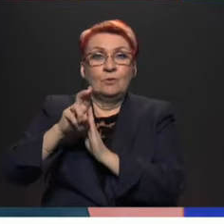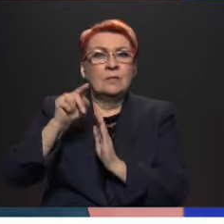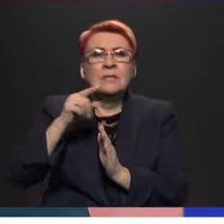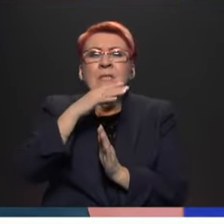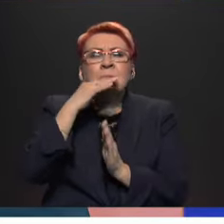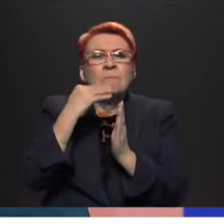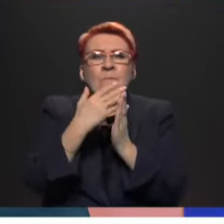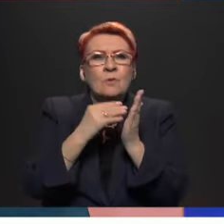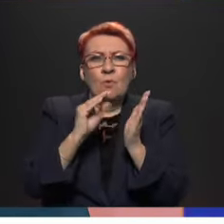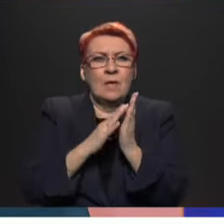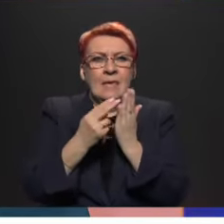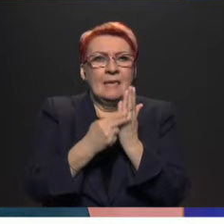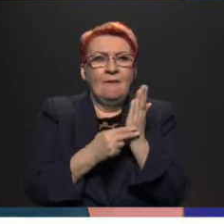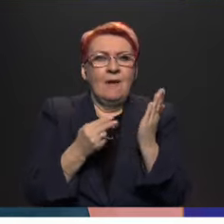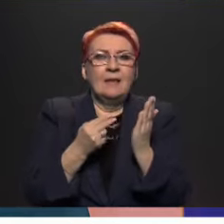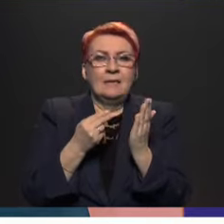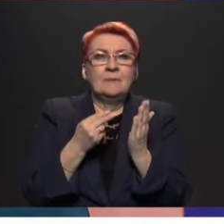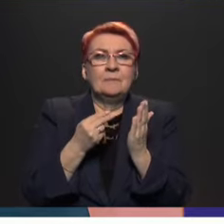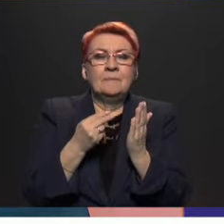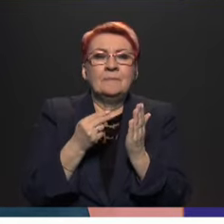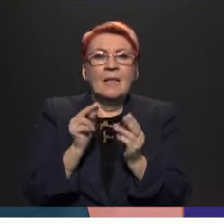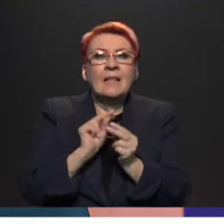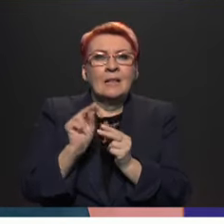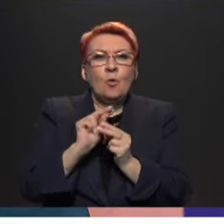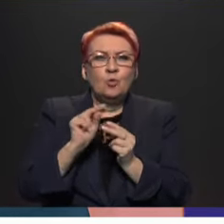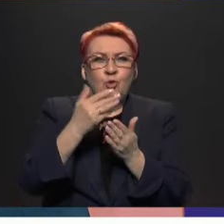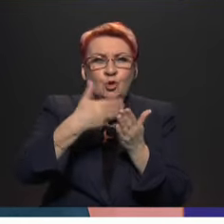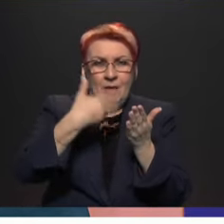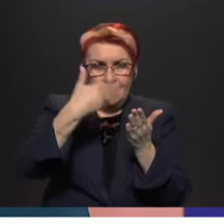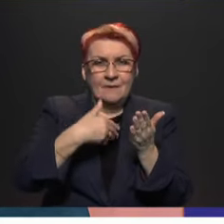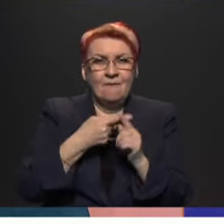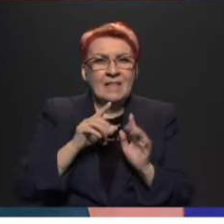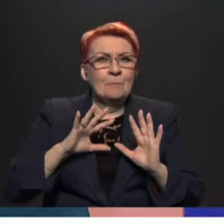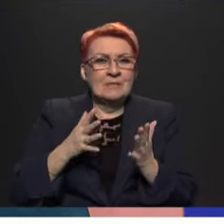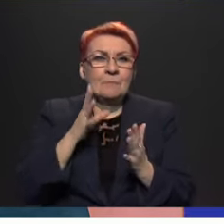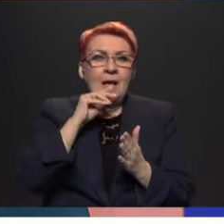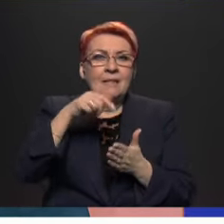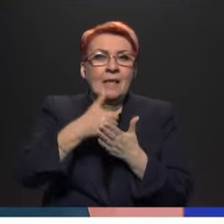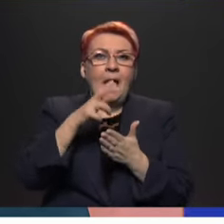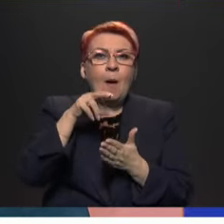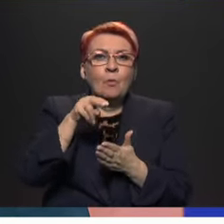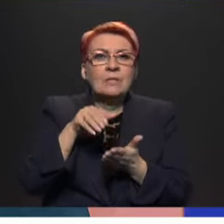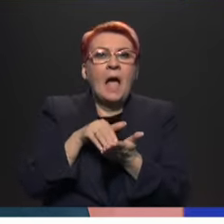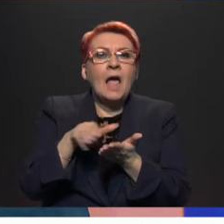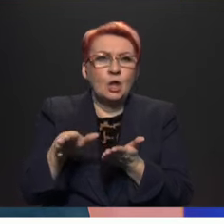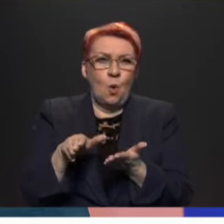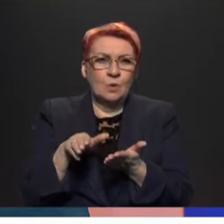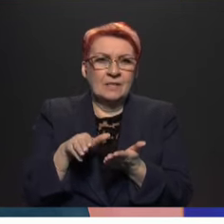очень сразу же, много очень нравоучений вот в этом событии, когда апостол отрекся.